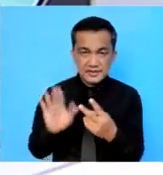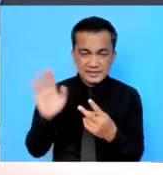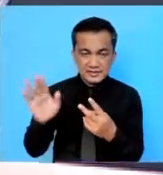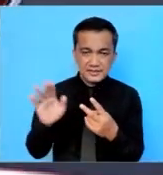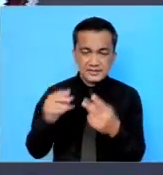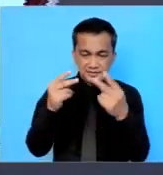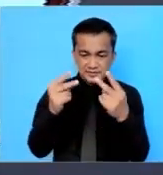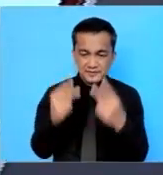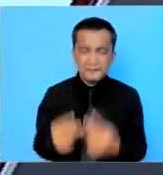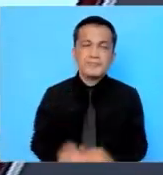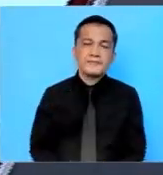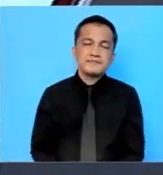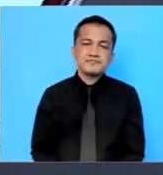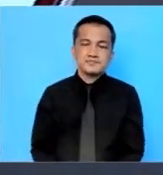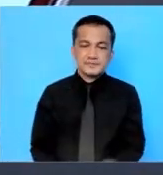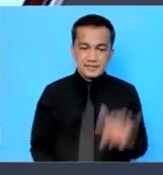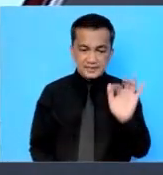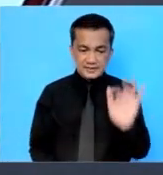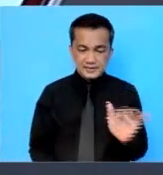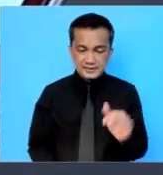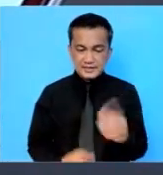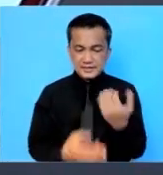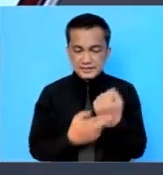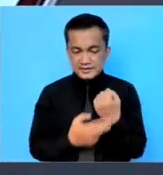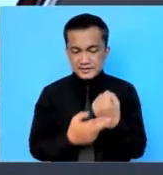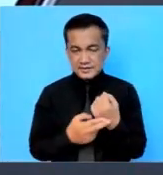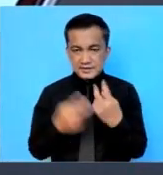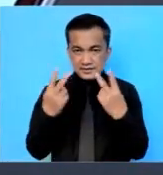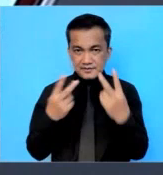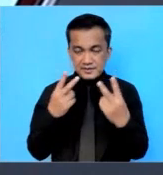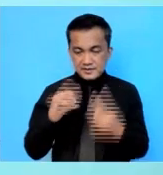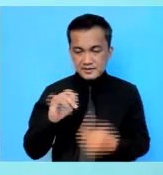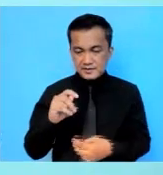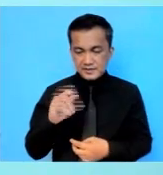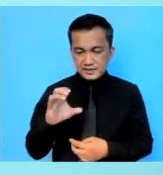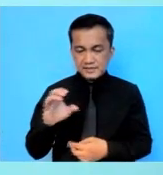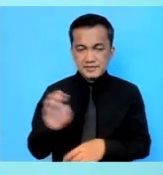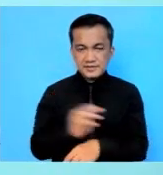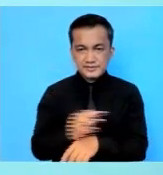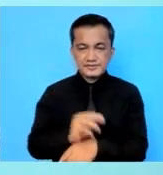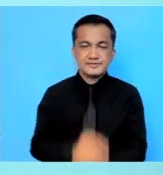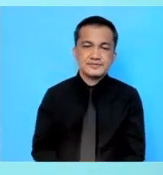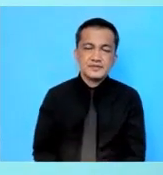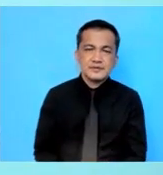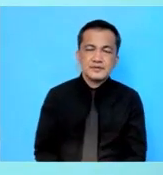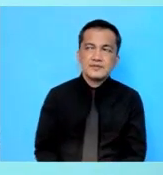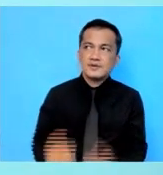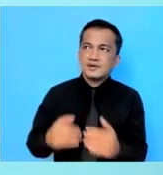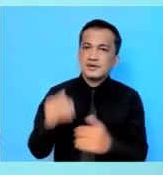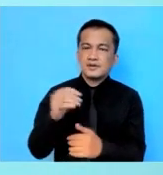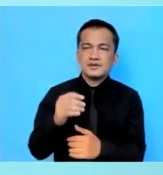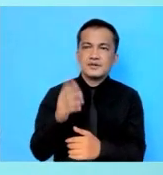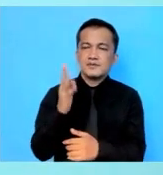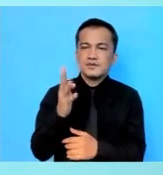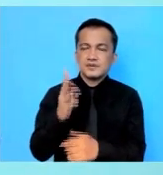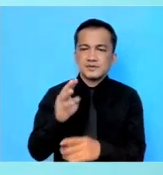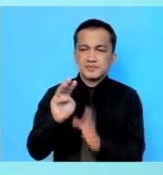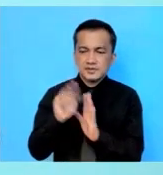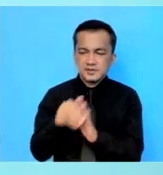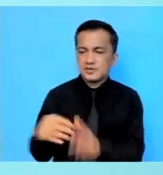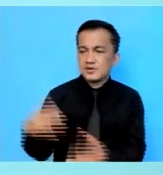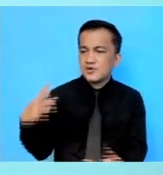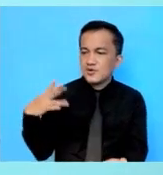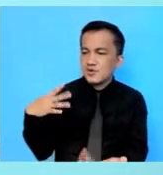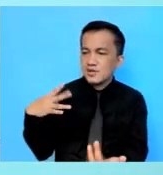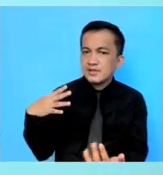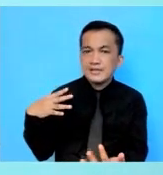website, i-click yung reservation to visit at diplomatic mission. Mahigit 40 minuto na yung ating hinihintay, pero